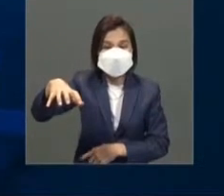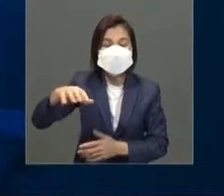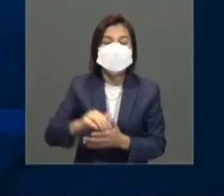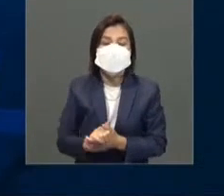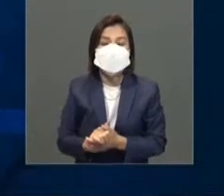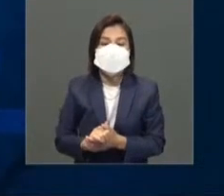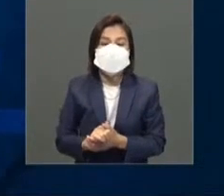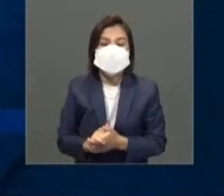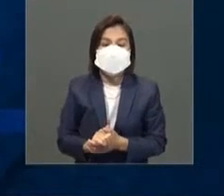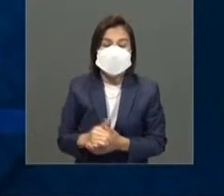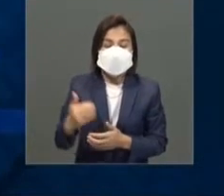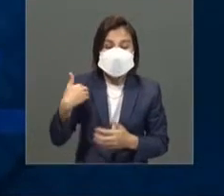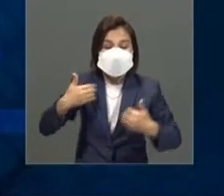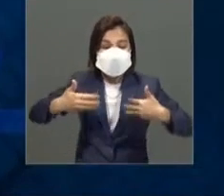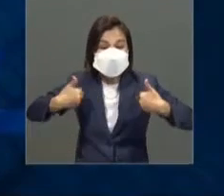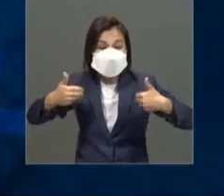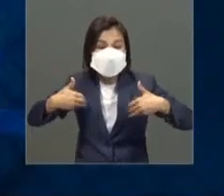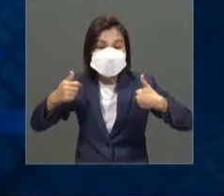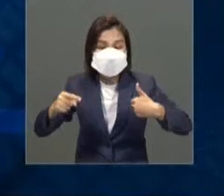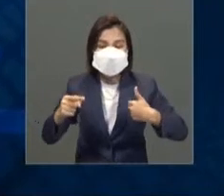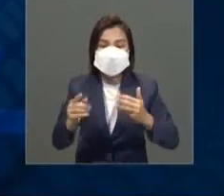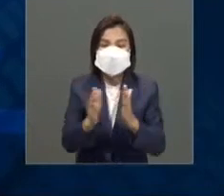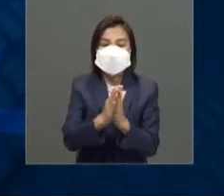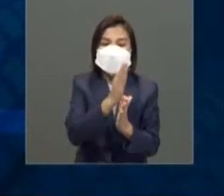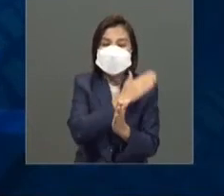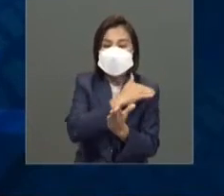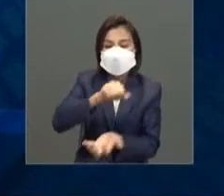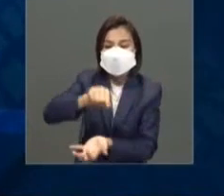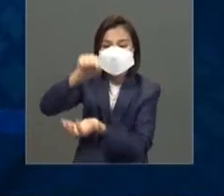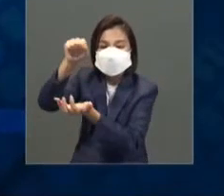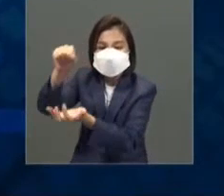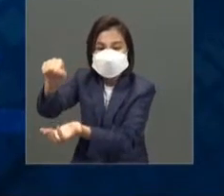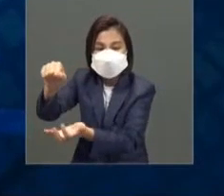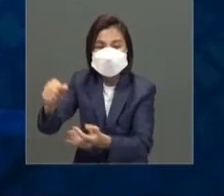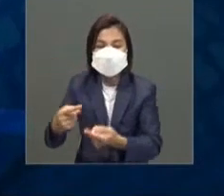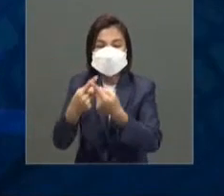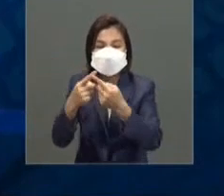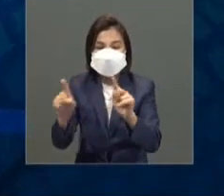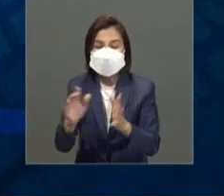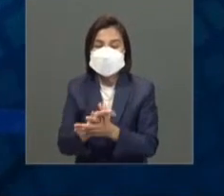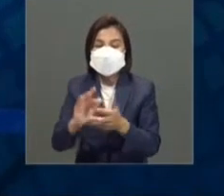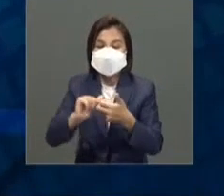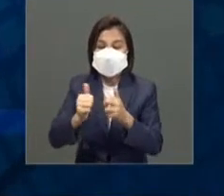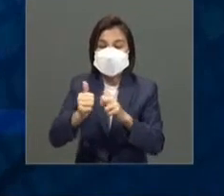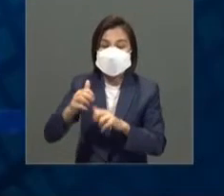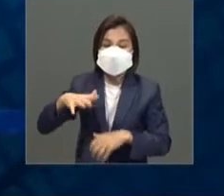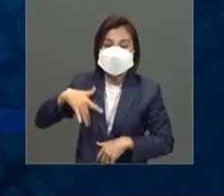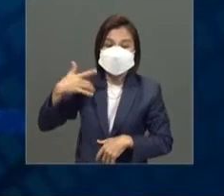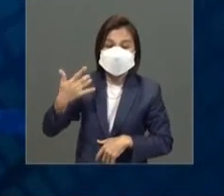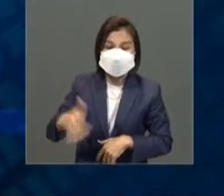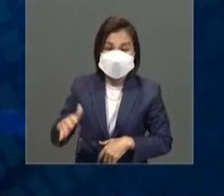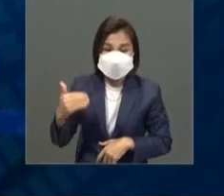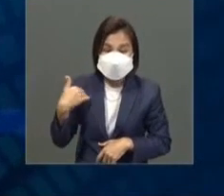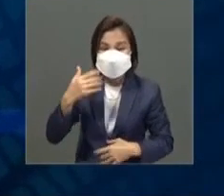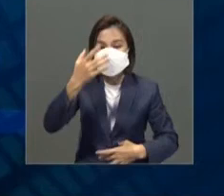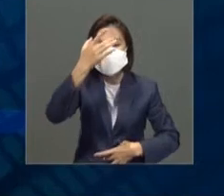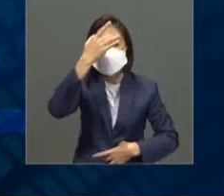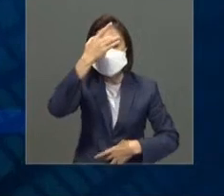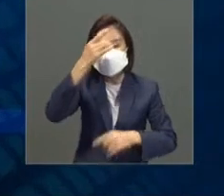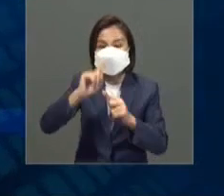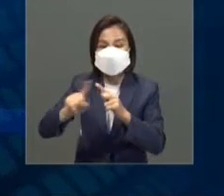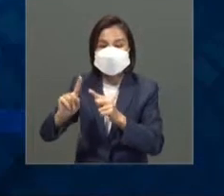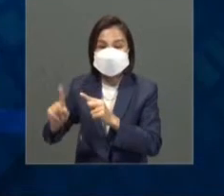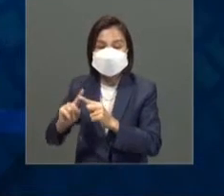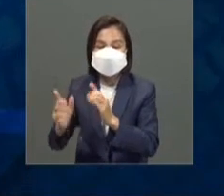เป็นสุขกันยังดีอยู่แล้วก็เอาของไปถวายวัดนะครับแต่ยามที่เรามีเรื่องของการเจ็บป่วยได้ไข้เราจะเห็นว่